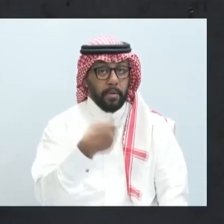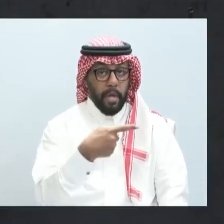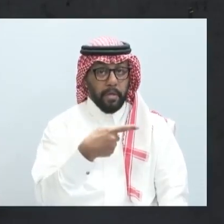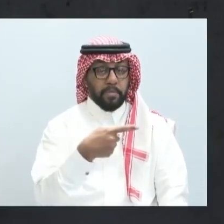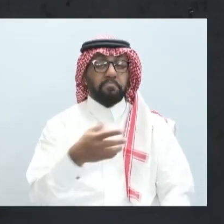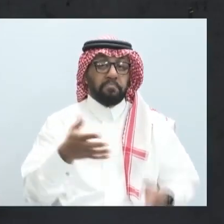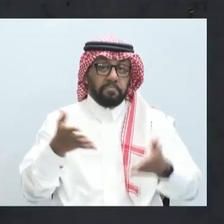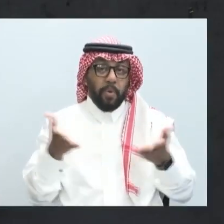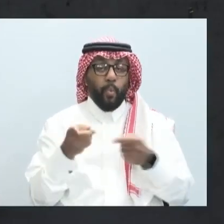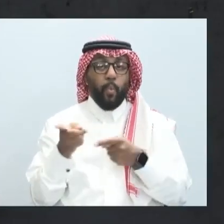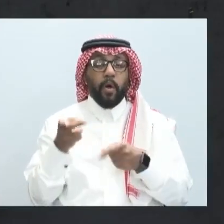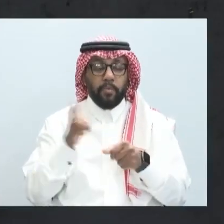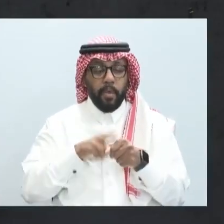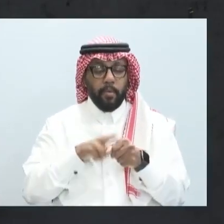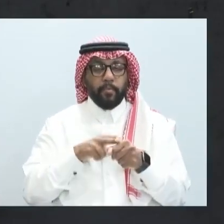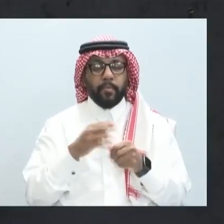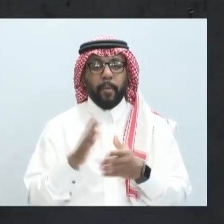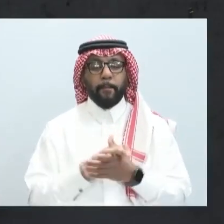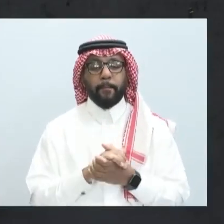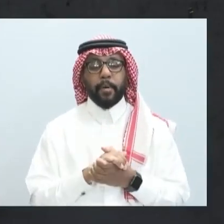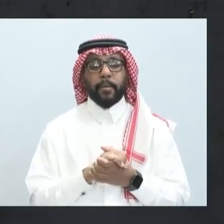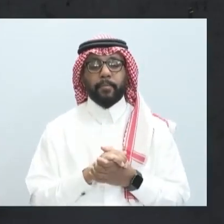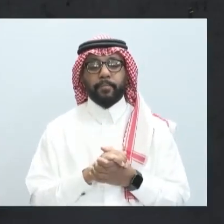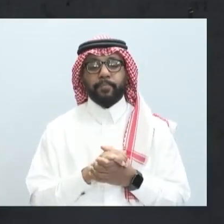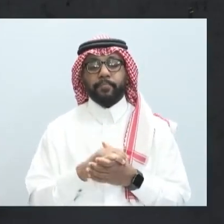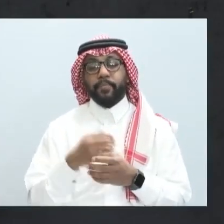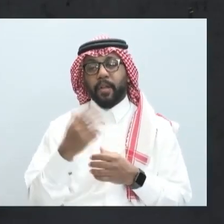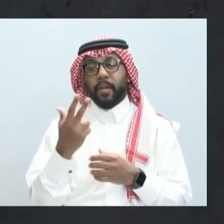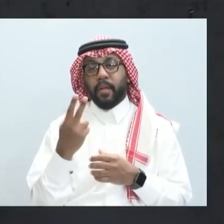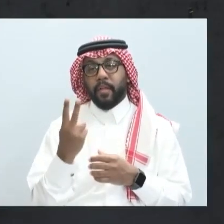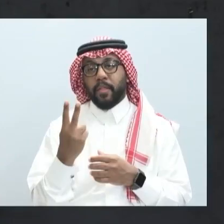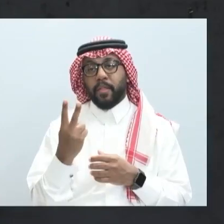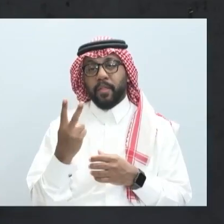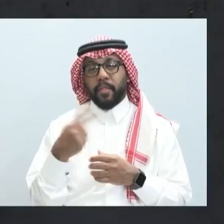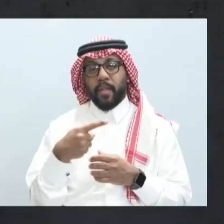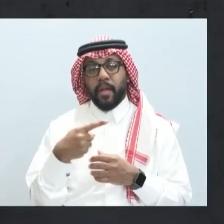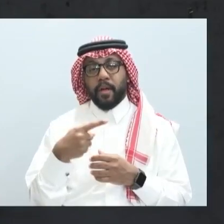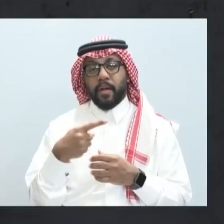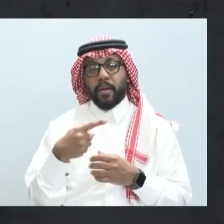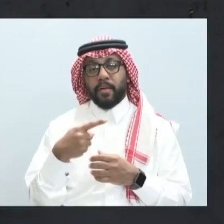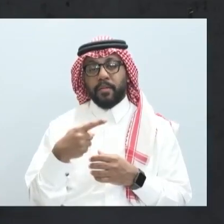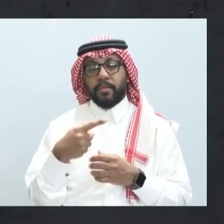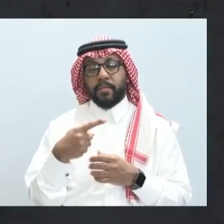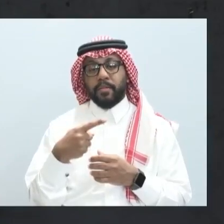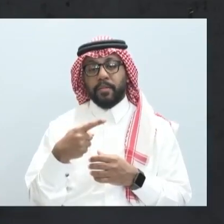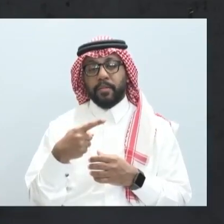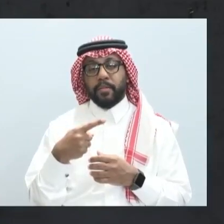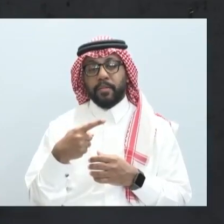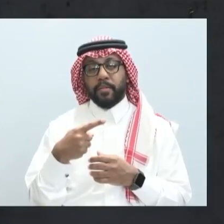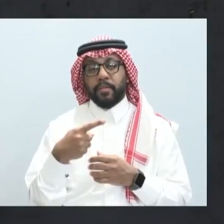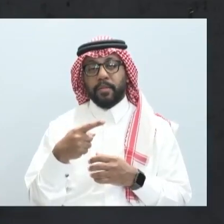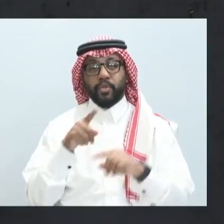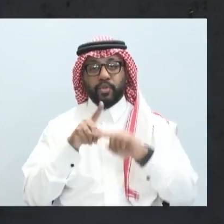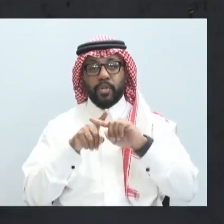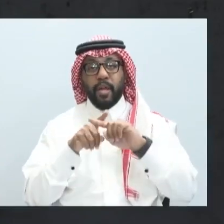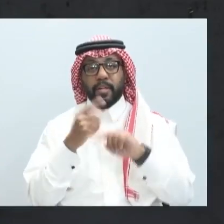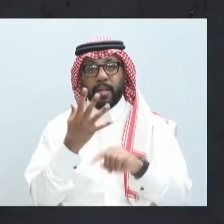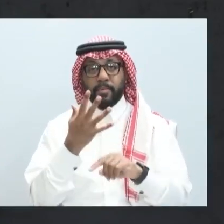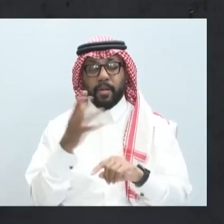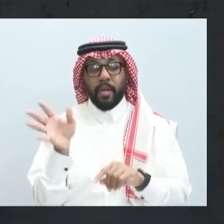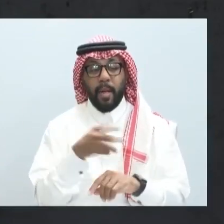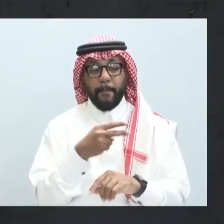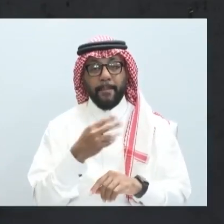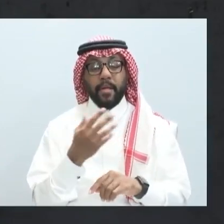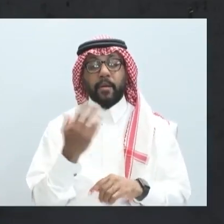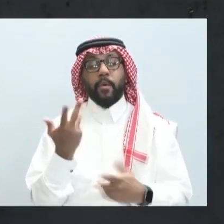سيضيف اليها خمسه اذا ساقوم بالعدد تصاعديا خمس مرات اذا اثنا عشر ماذا ياتي بعدها 13